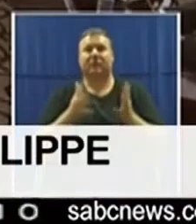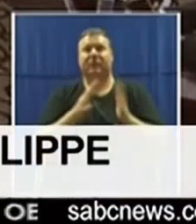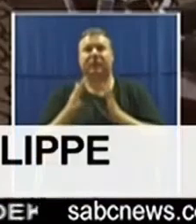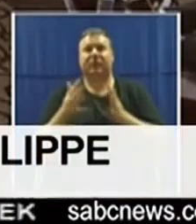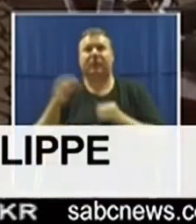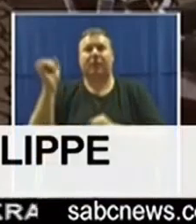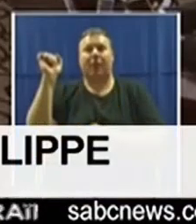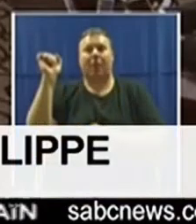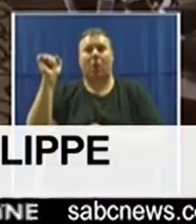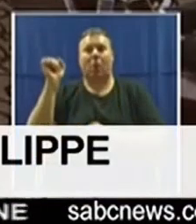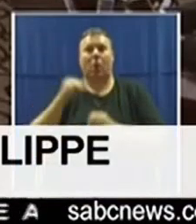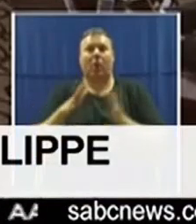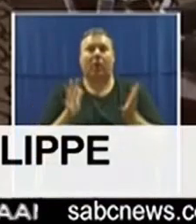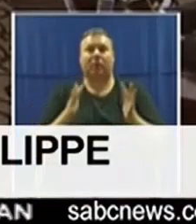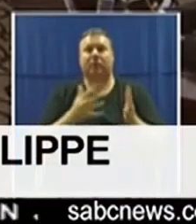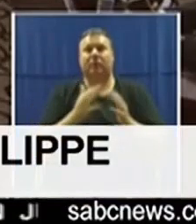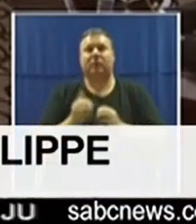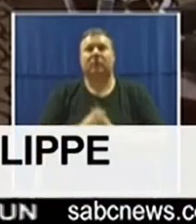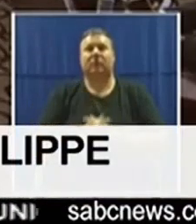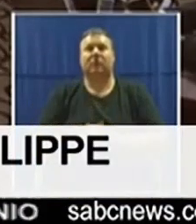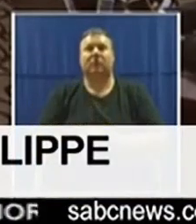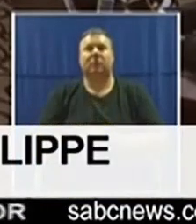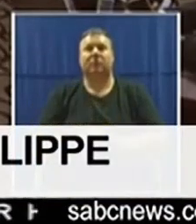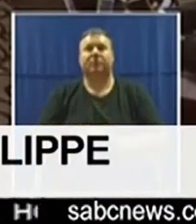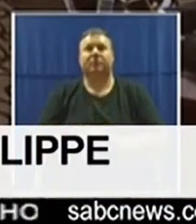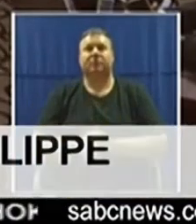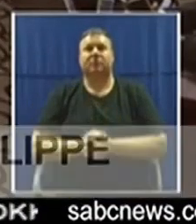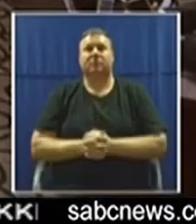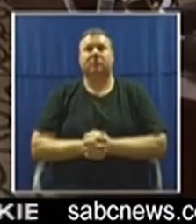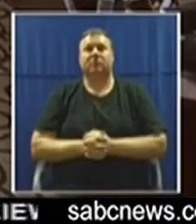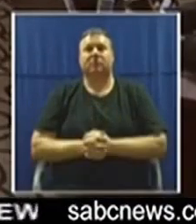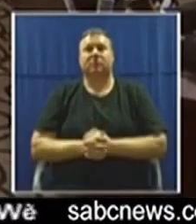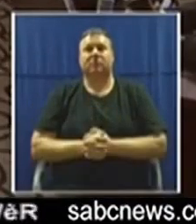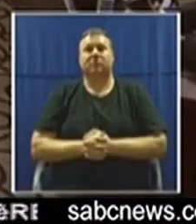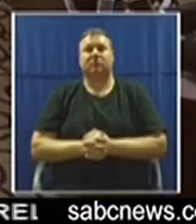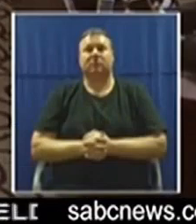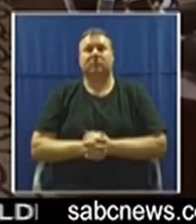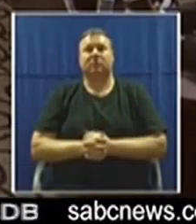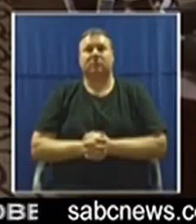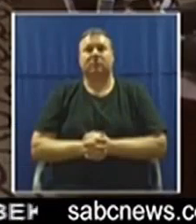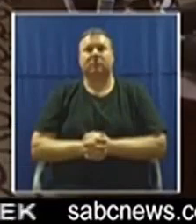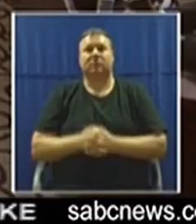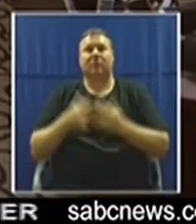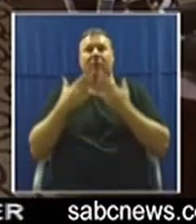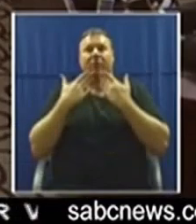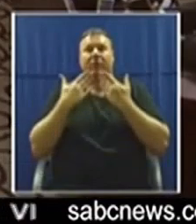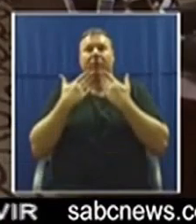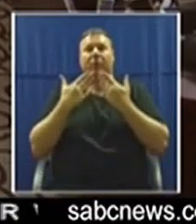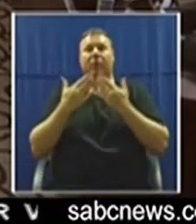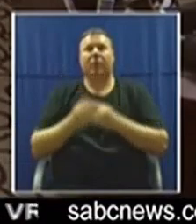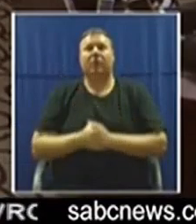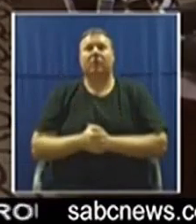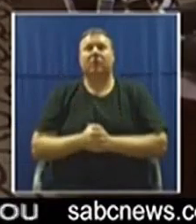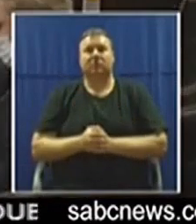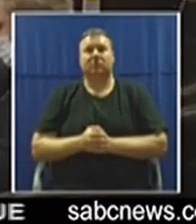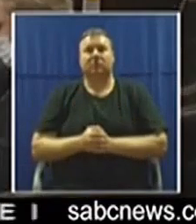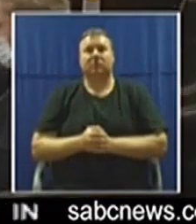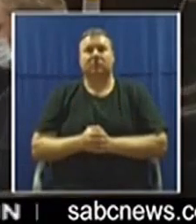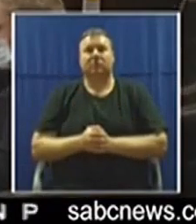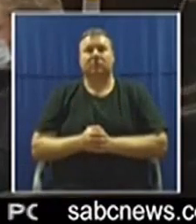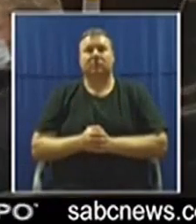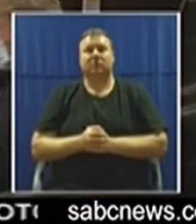Mabuza se vraag en antwoord sessie het hoofsaaklik op die land se energieuitdagings, inenting en COVID-19